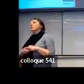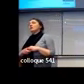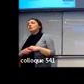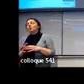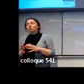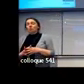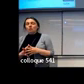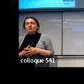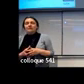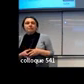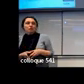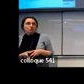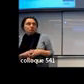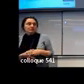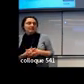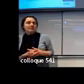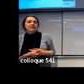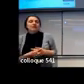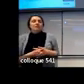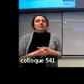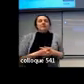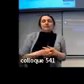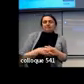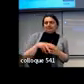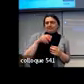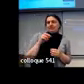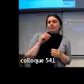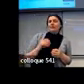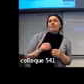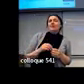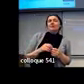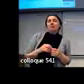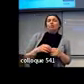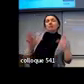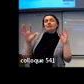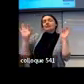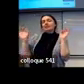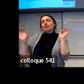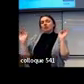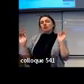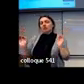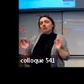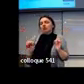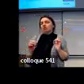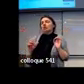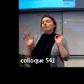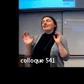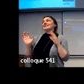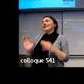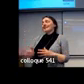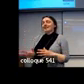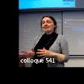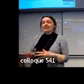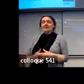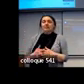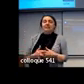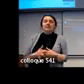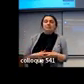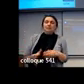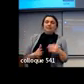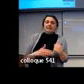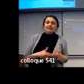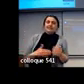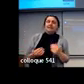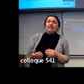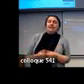un manuel de cours qui est produit. C'est vraiment, donc le titre, c'est « Gestion des données de recherche en contexte canadien, un